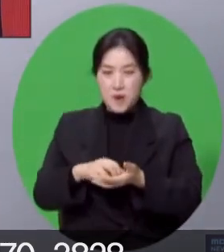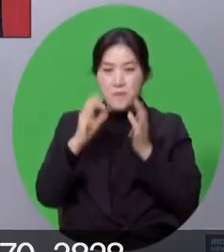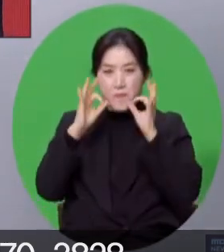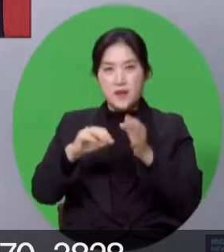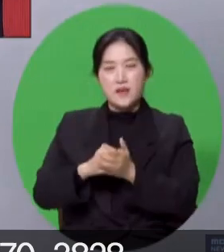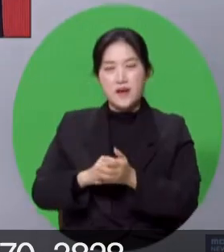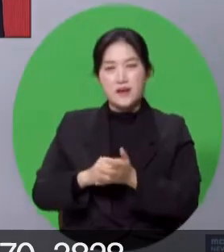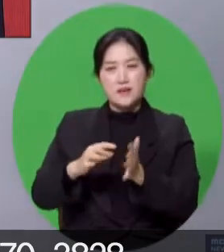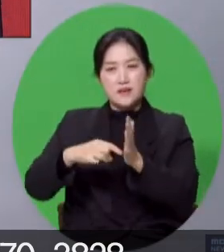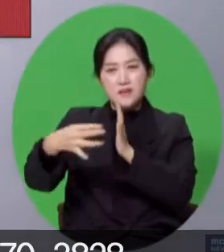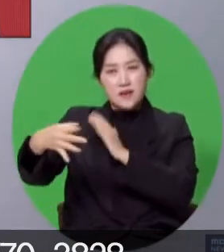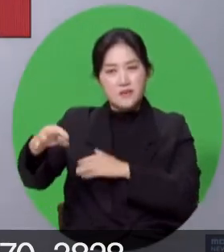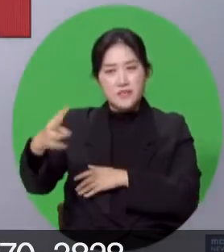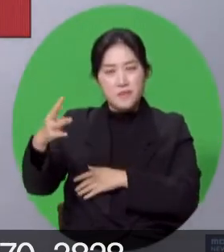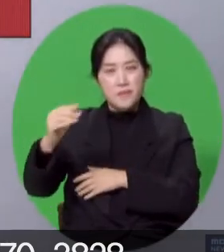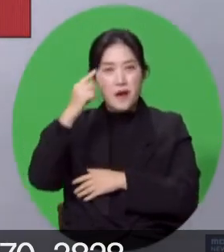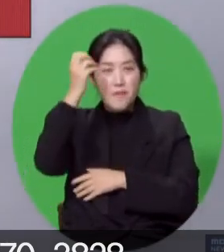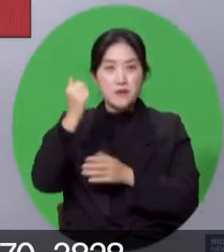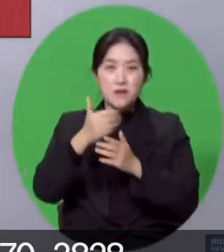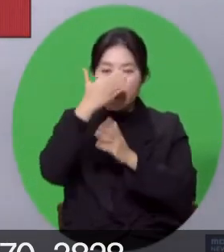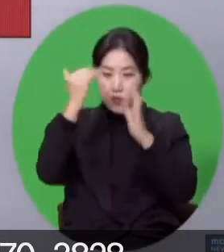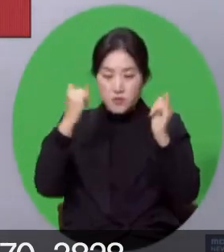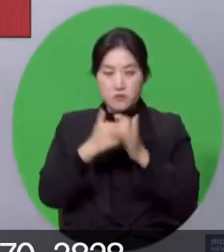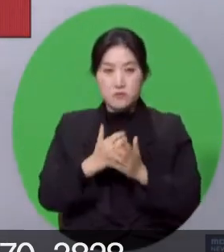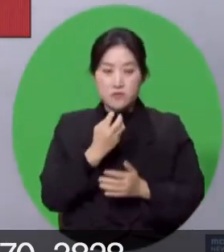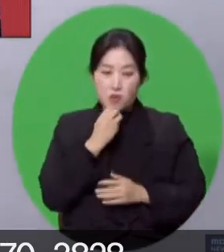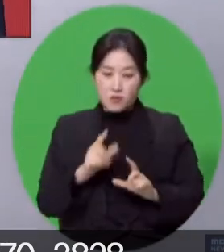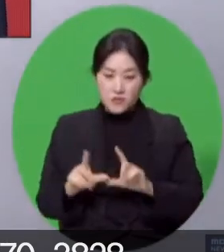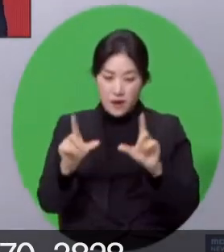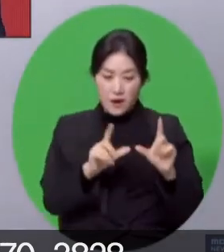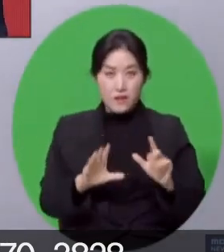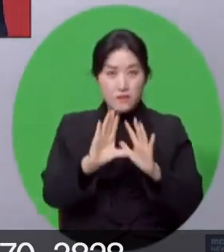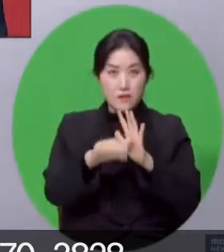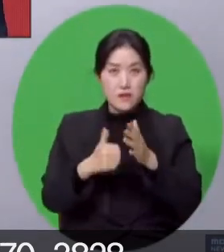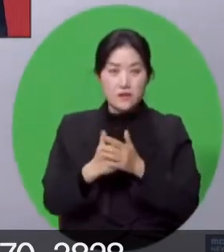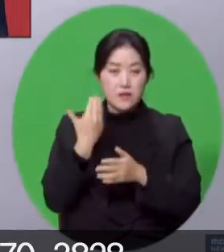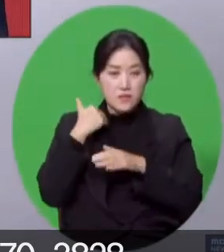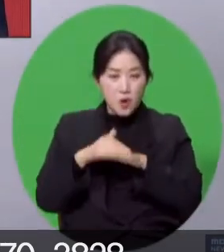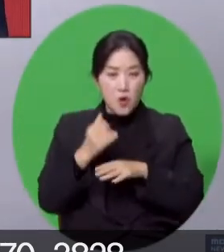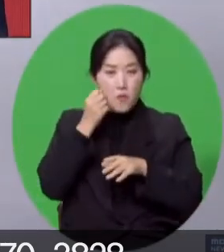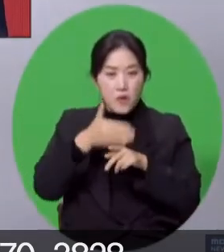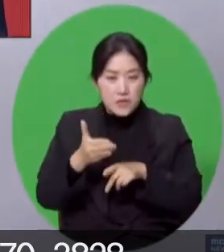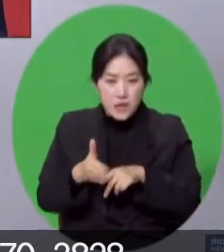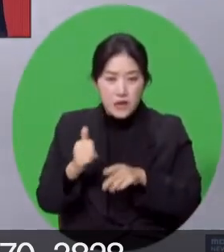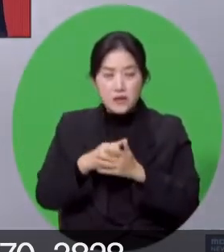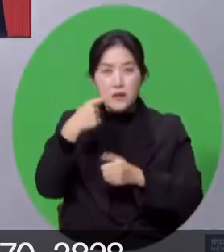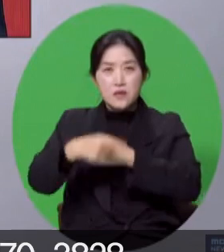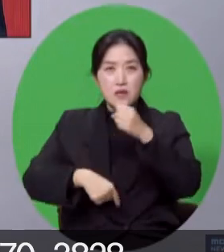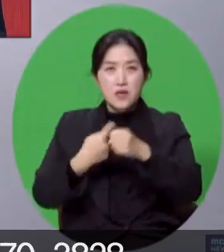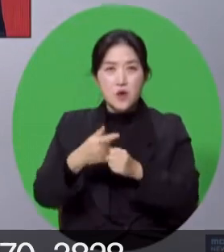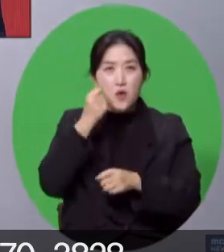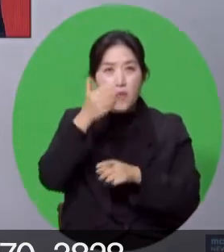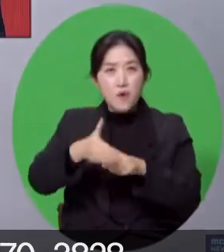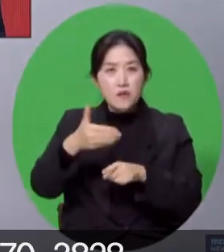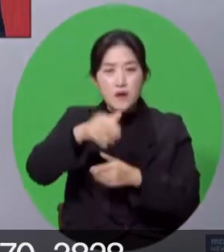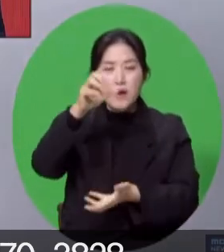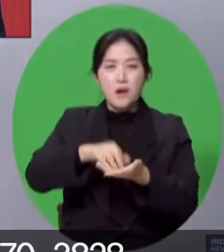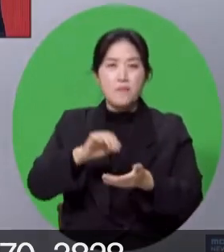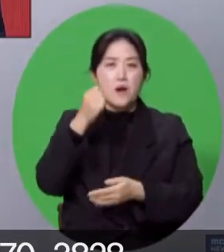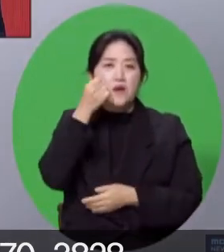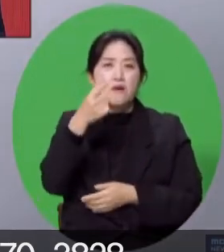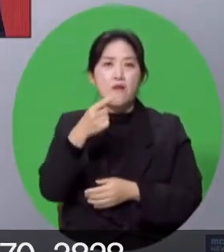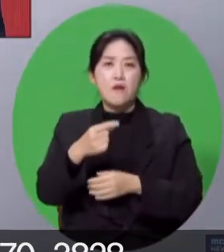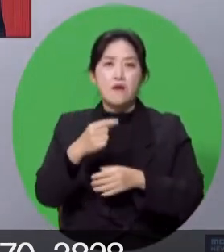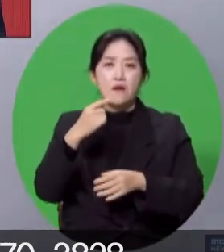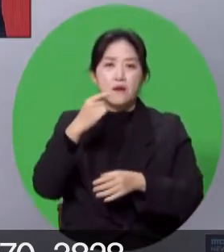한 400만 원밖에 안 돼요. 네네. 우리 청년들 서울에서 전월세 사는 청년들 1년 월세만 해도 한 800만 원